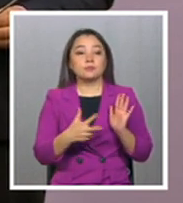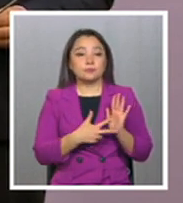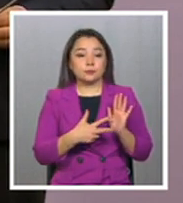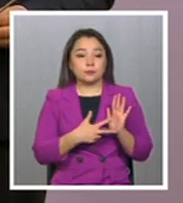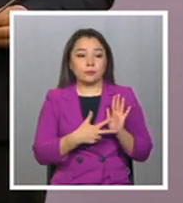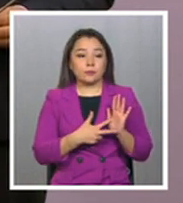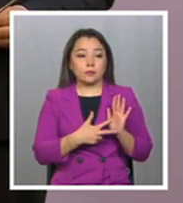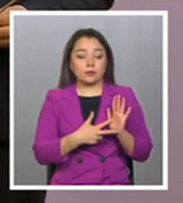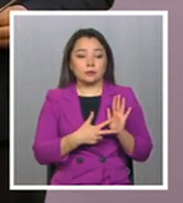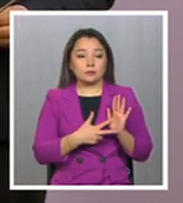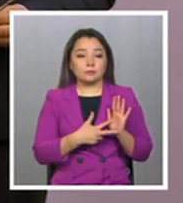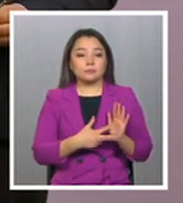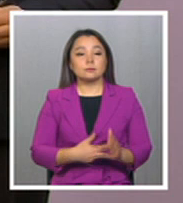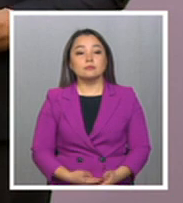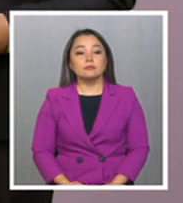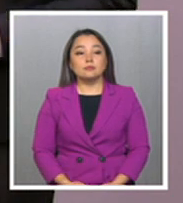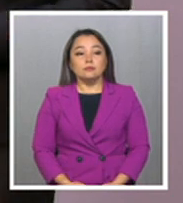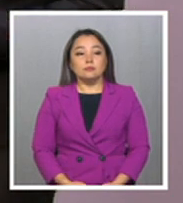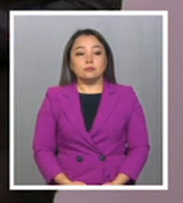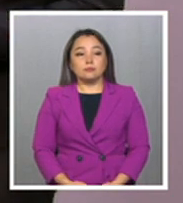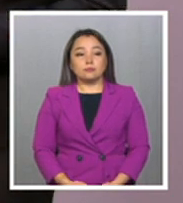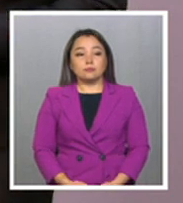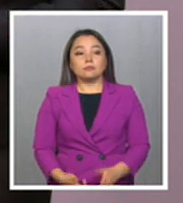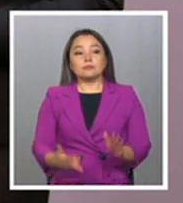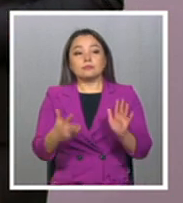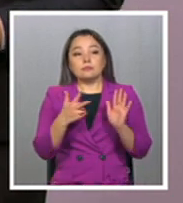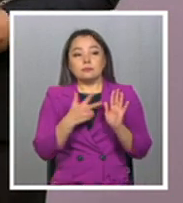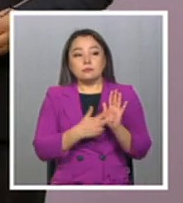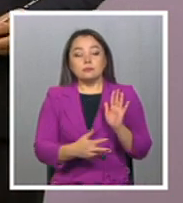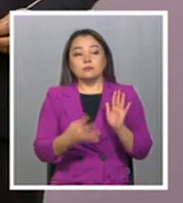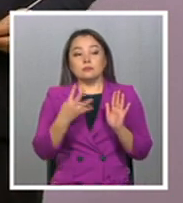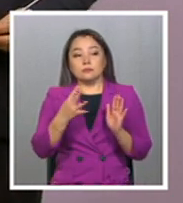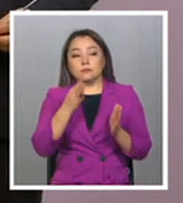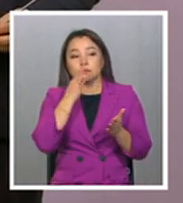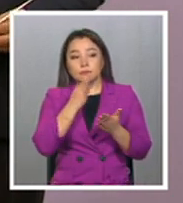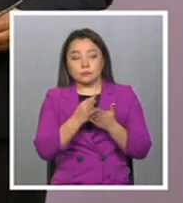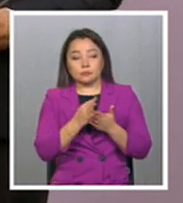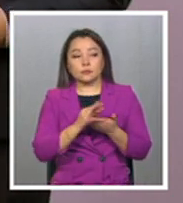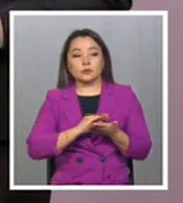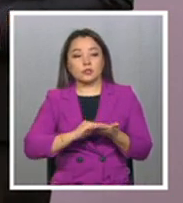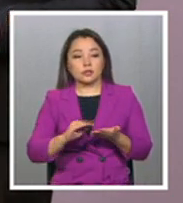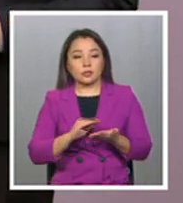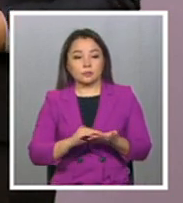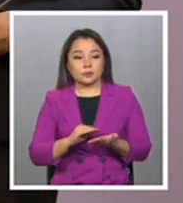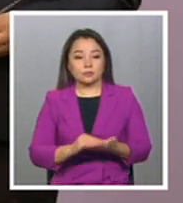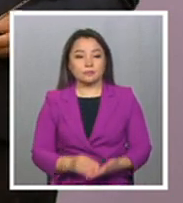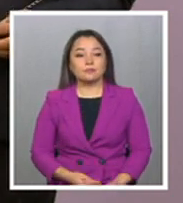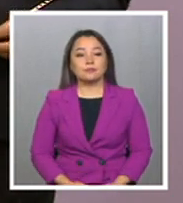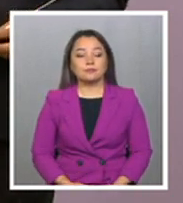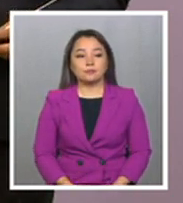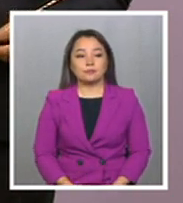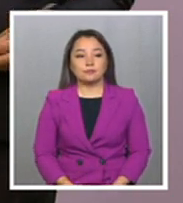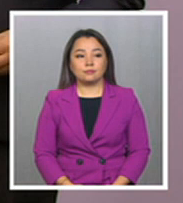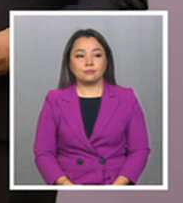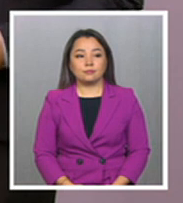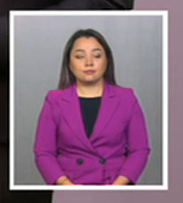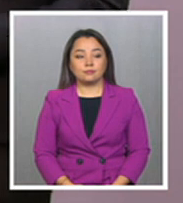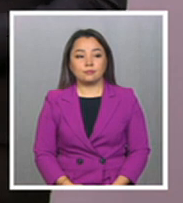8 ондыққа тең. 8-ді ондықтардың астына жазамыз. 21 мен 4-тің